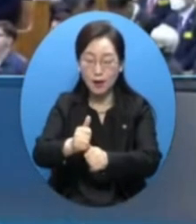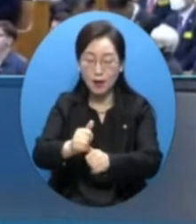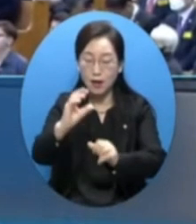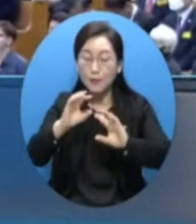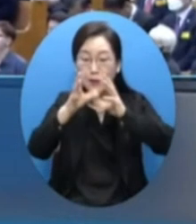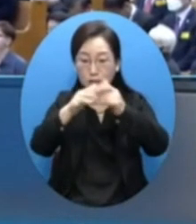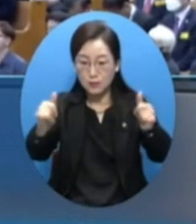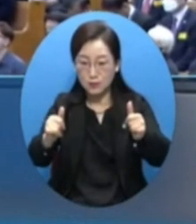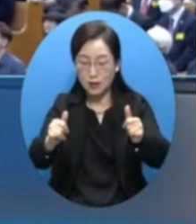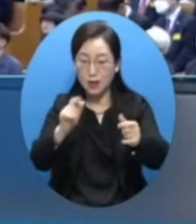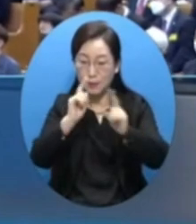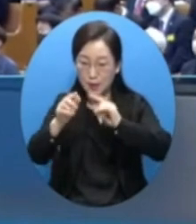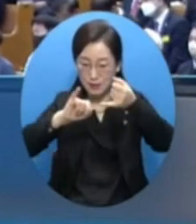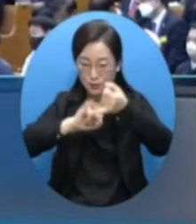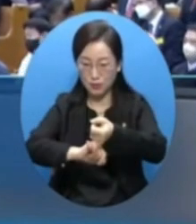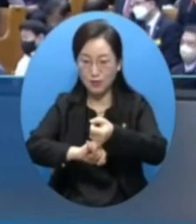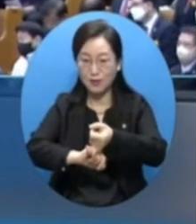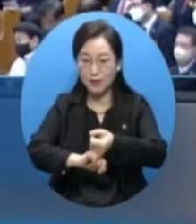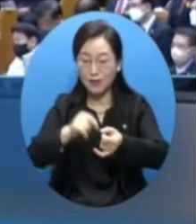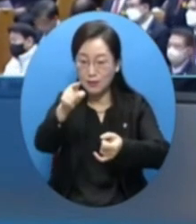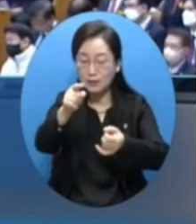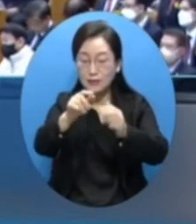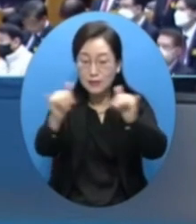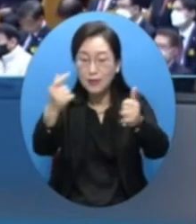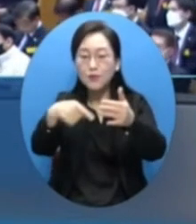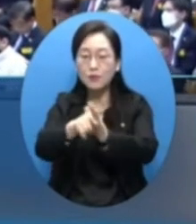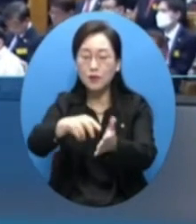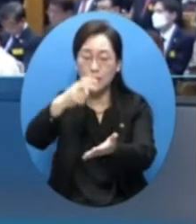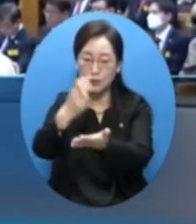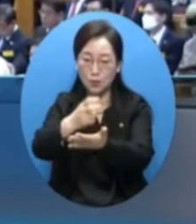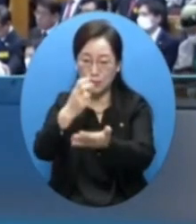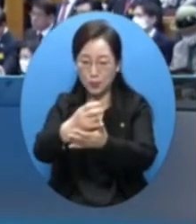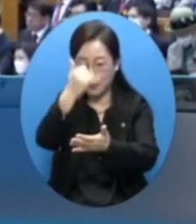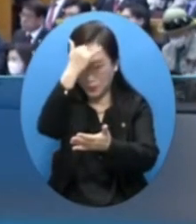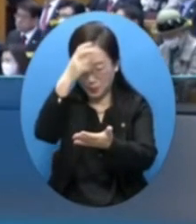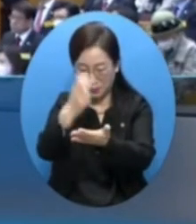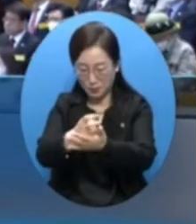백성을 더불어 언약을 맺고 그들을 위하여 율례와 법들을 제정하였더라